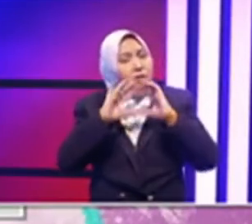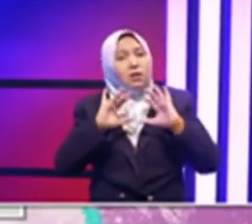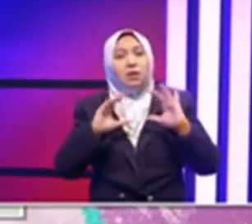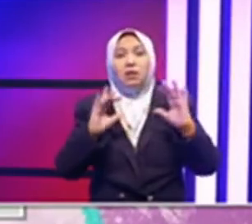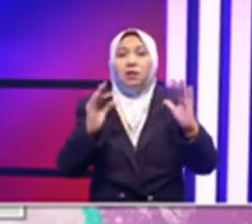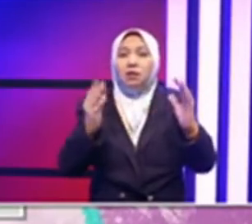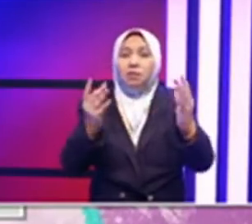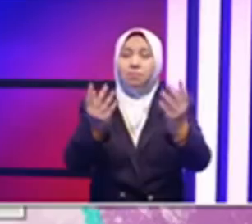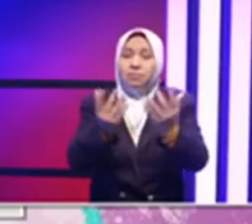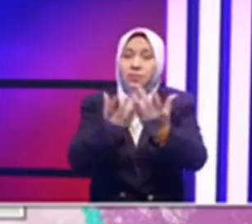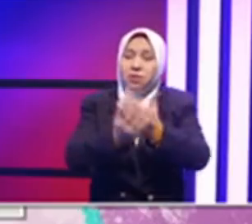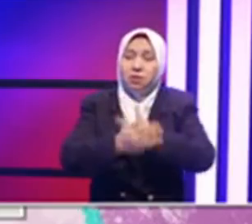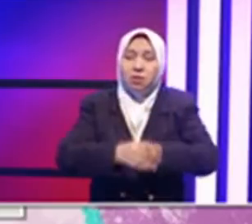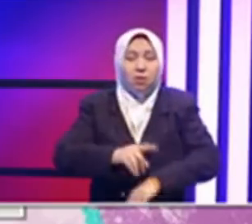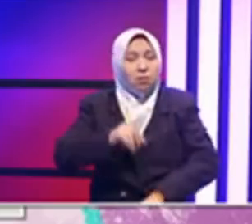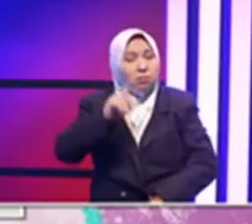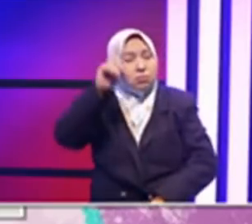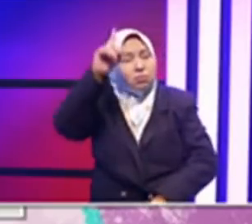العالمين